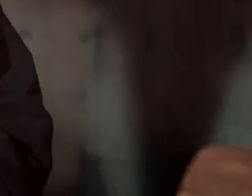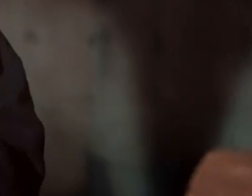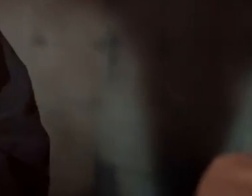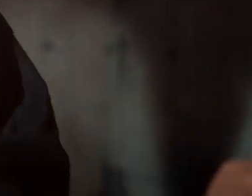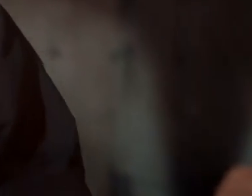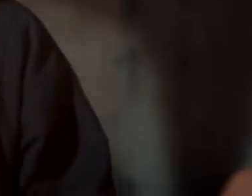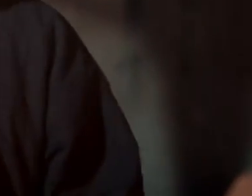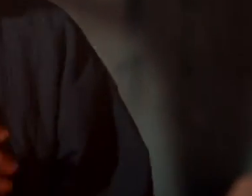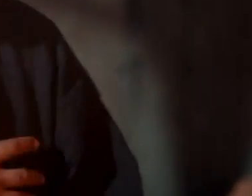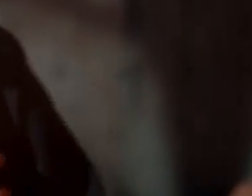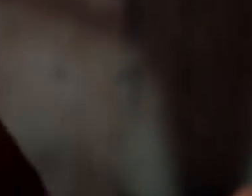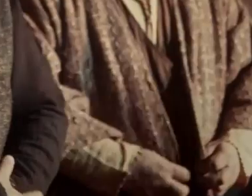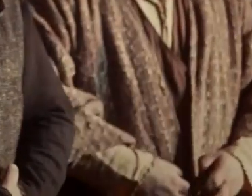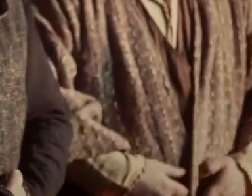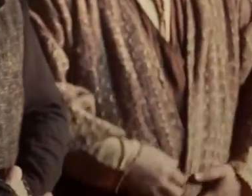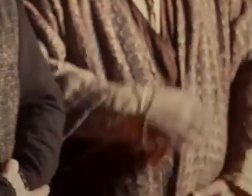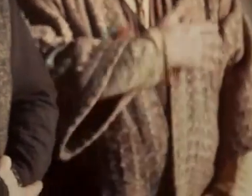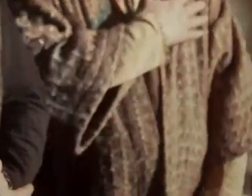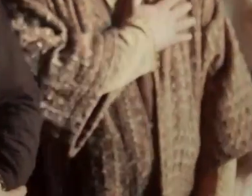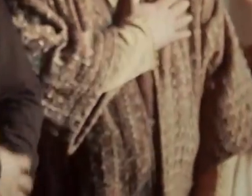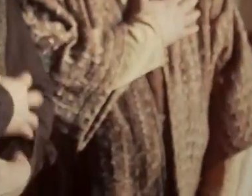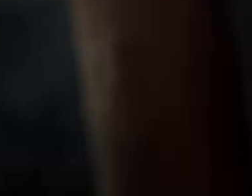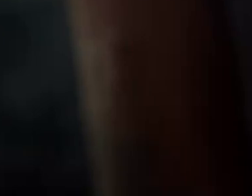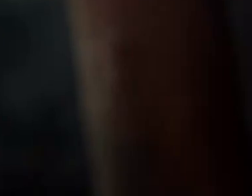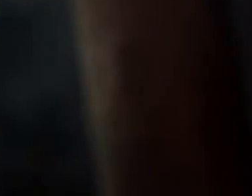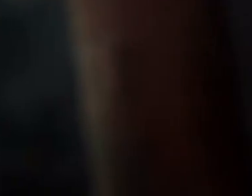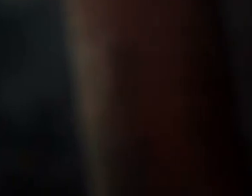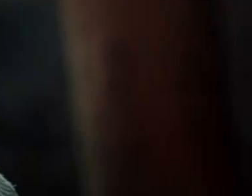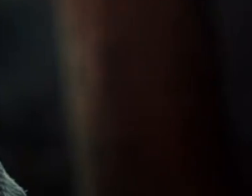elini göğsüne yaslayarak ahilerle selamlaştı.